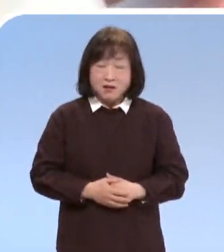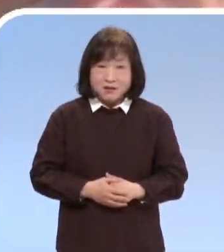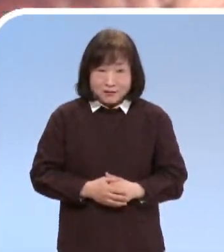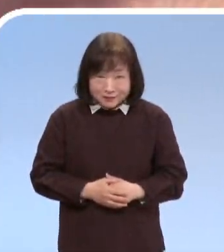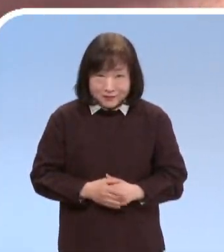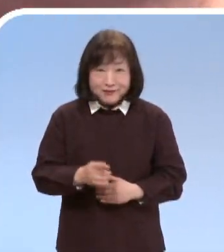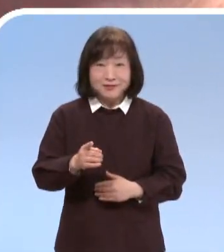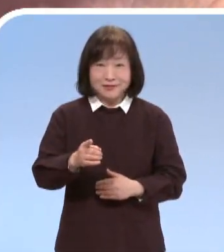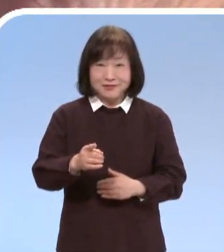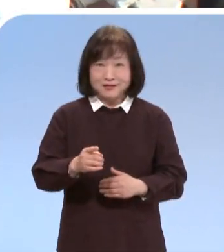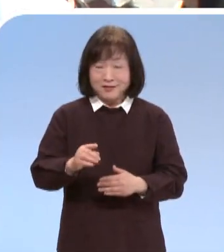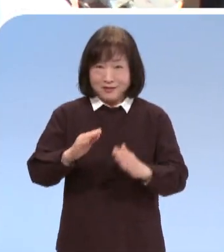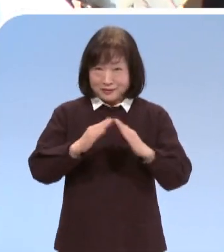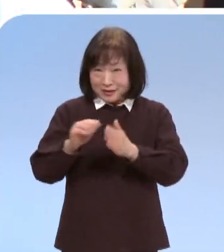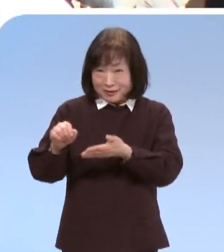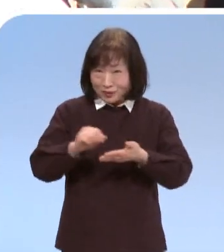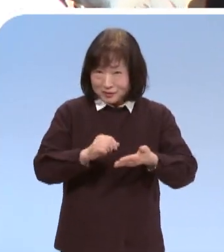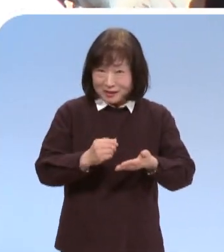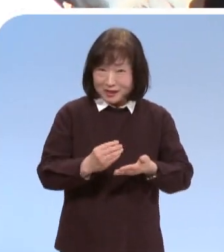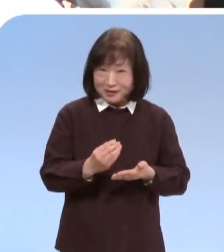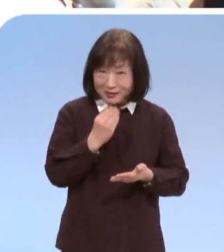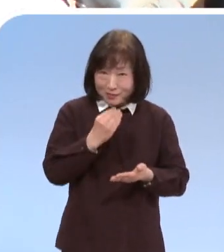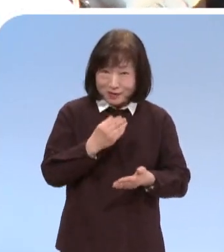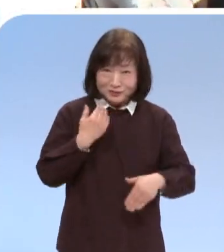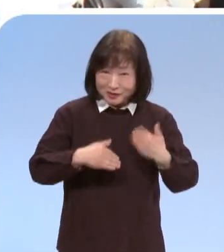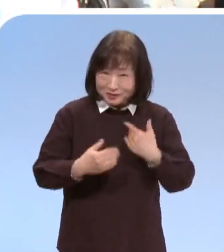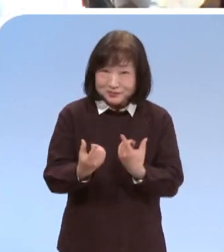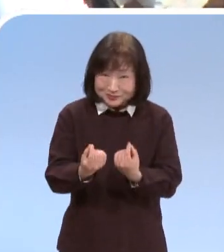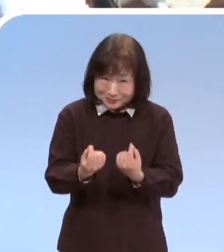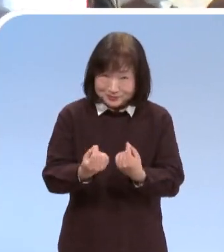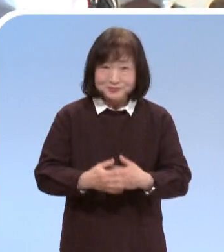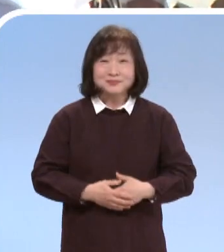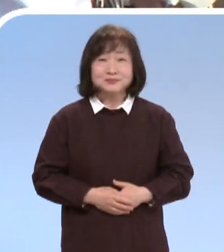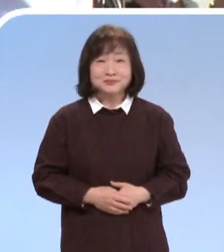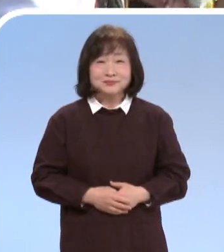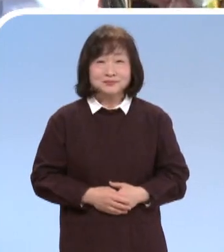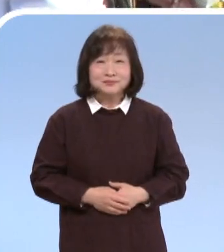いましたね。帰って食べるのが楽しみですね。